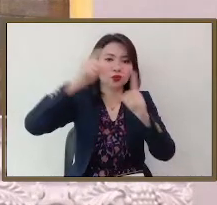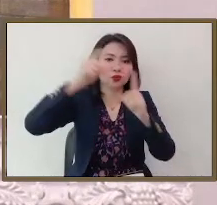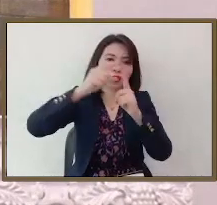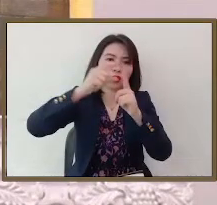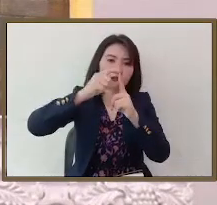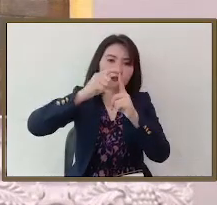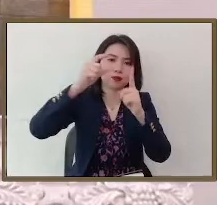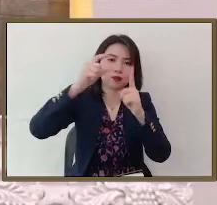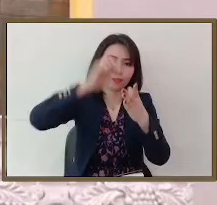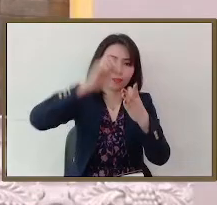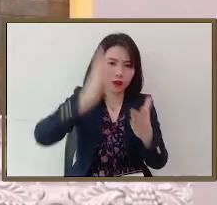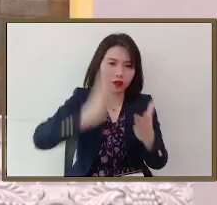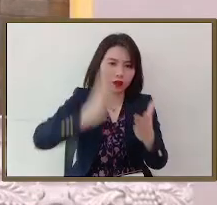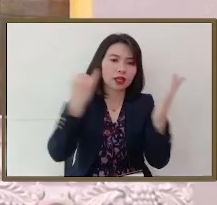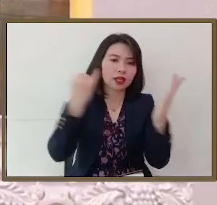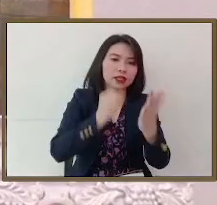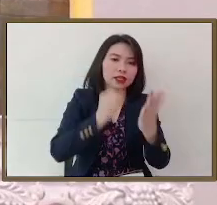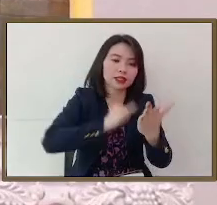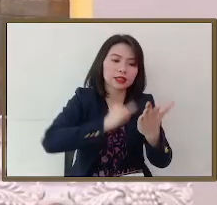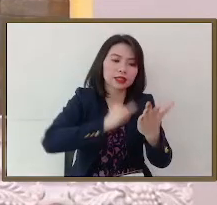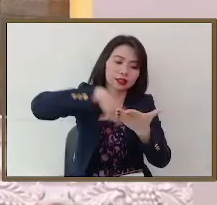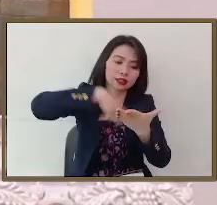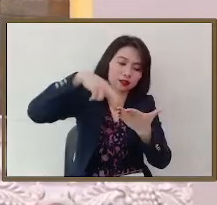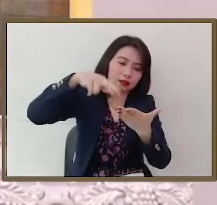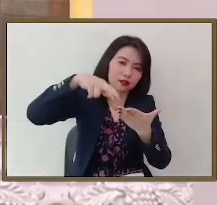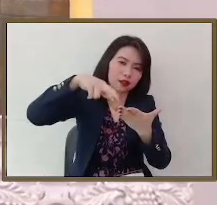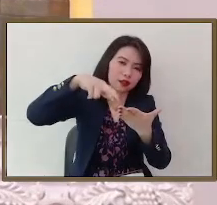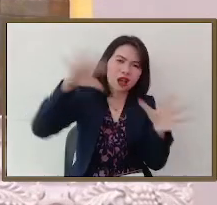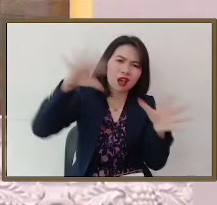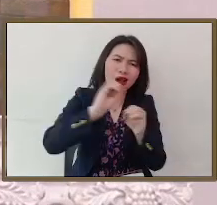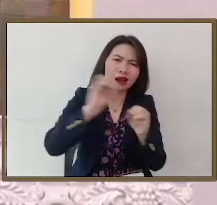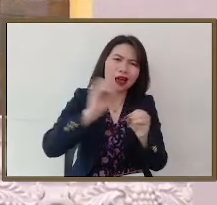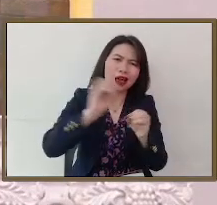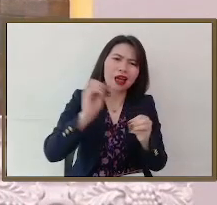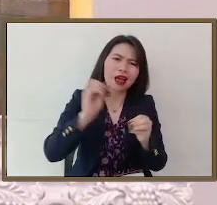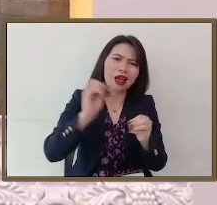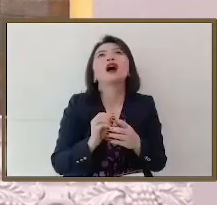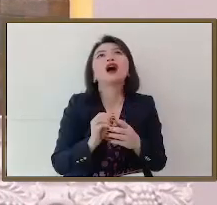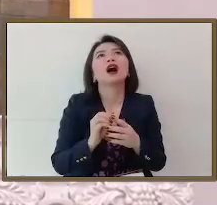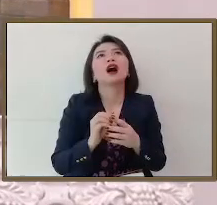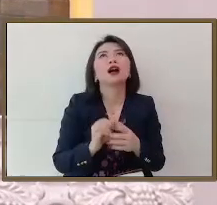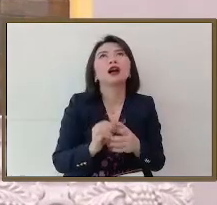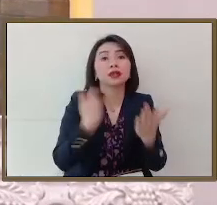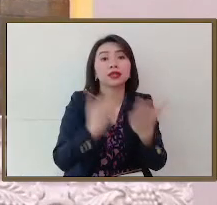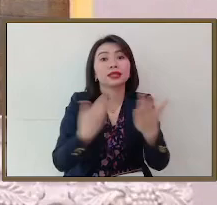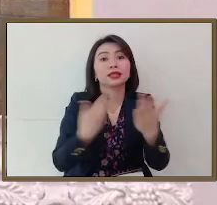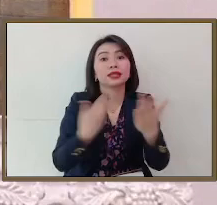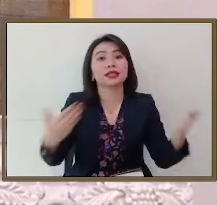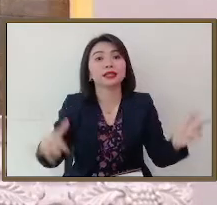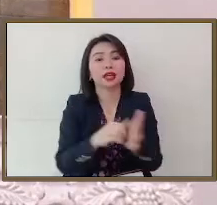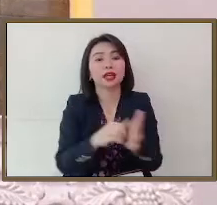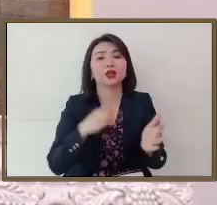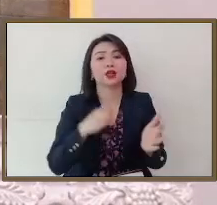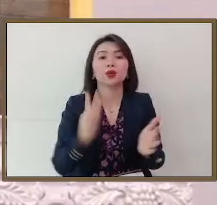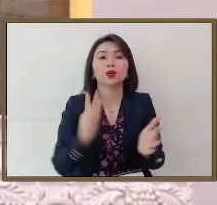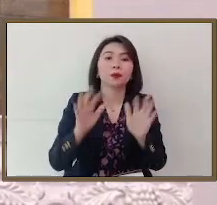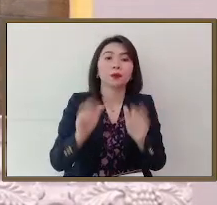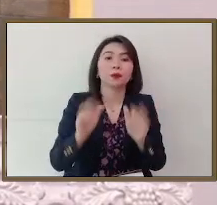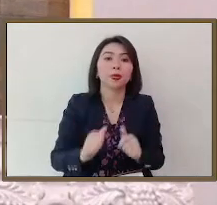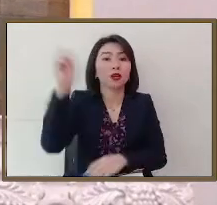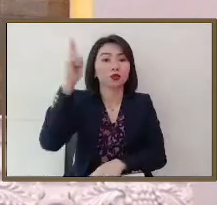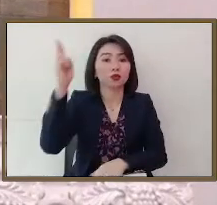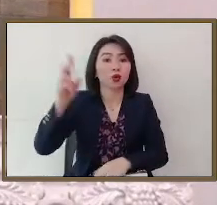written. Kapatid, wala ho tayong ibang weapon sa ibabaw ng lupang ito maliban sa ating pagtitiwala sa salita ng